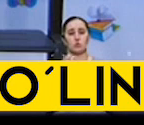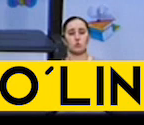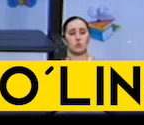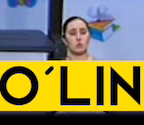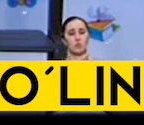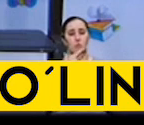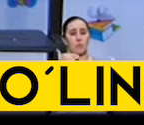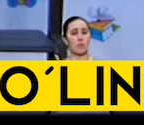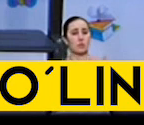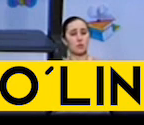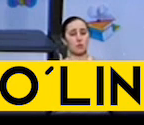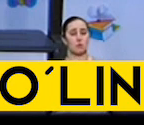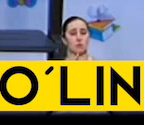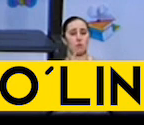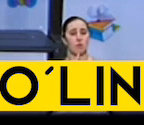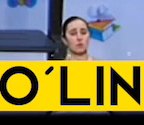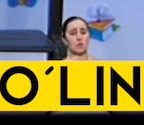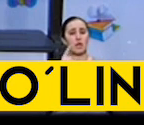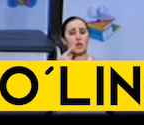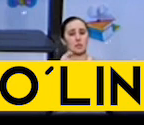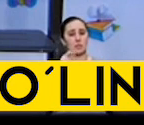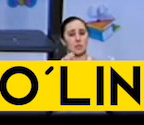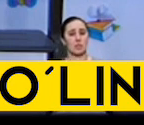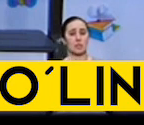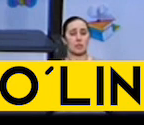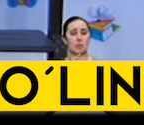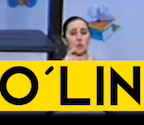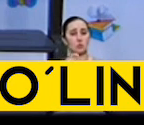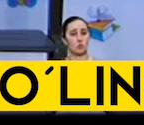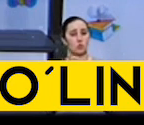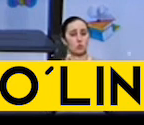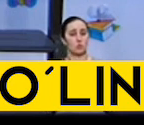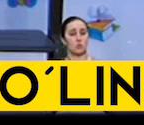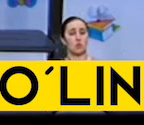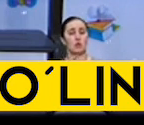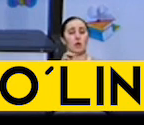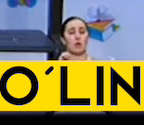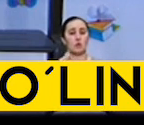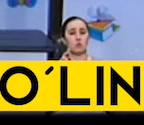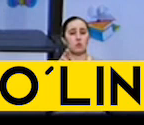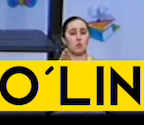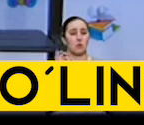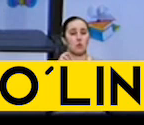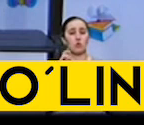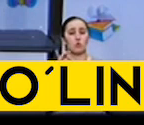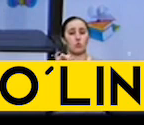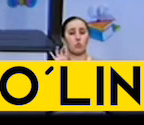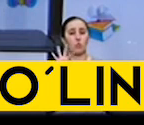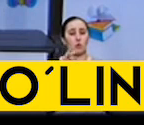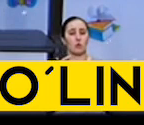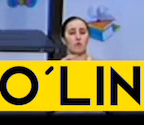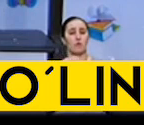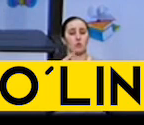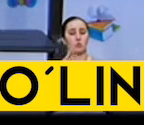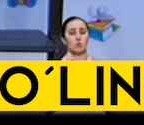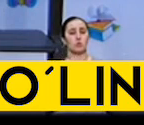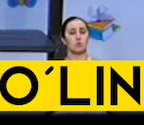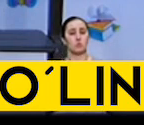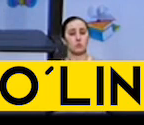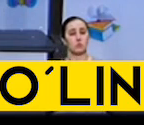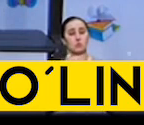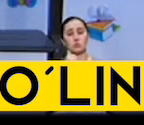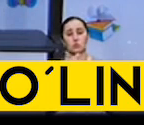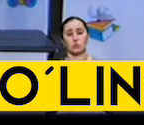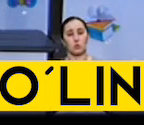pand nasihatga oid g'azallar, hikmatli so'zlar, hattoki ruboiy va tuyuqlar,